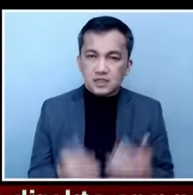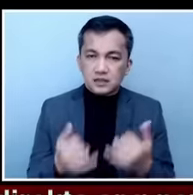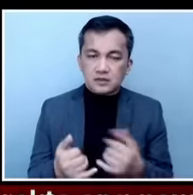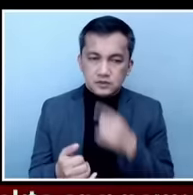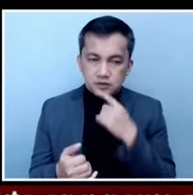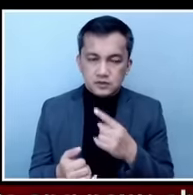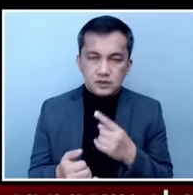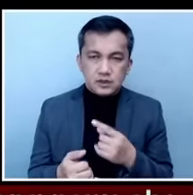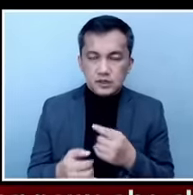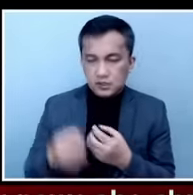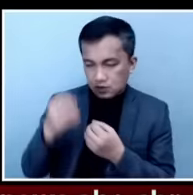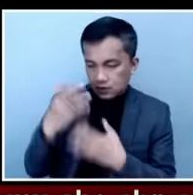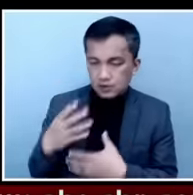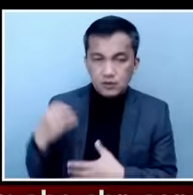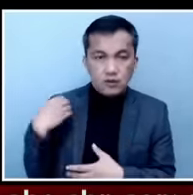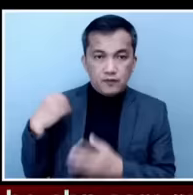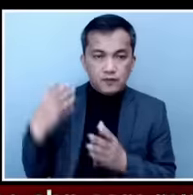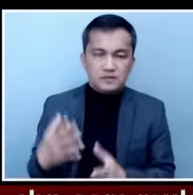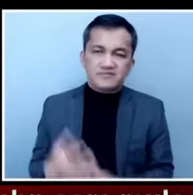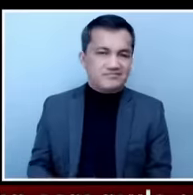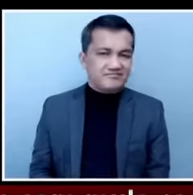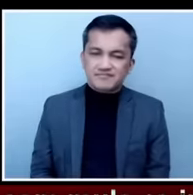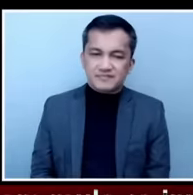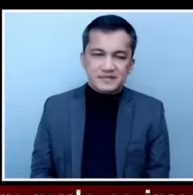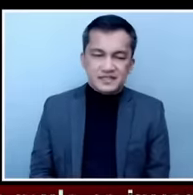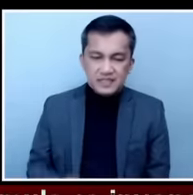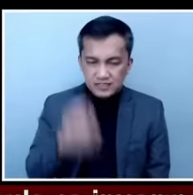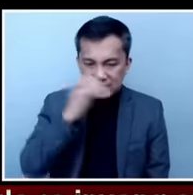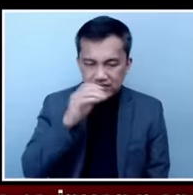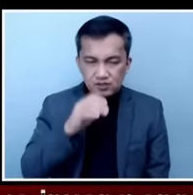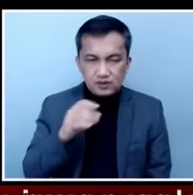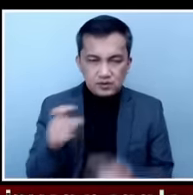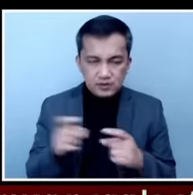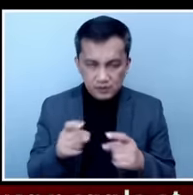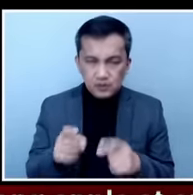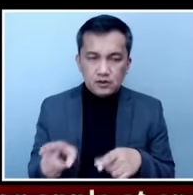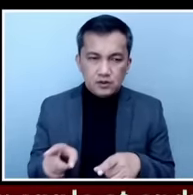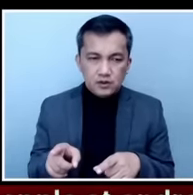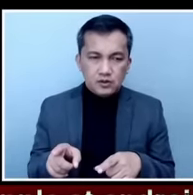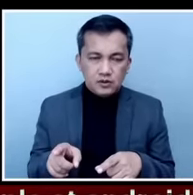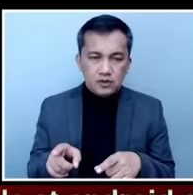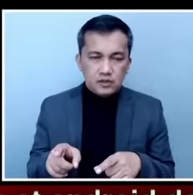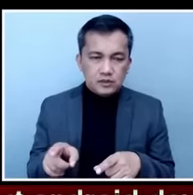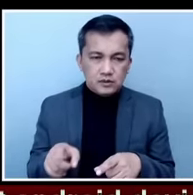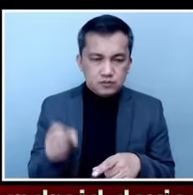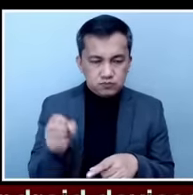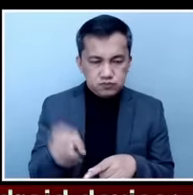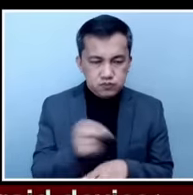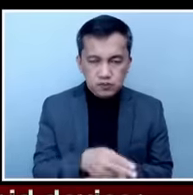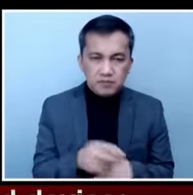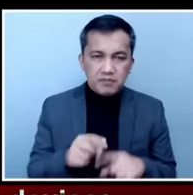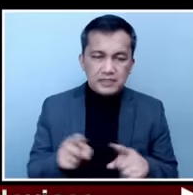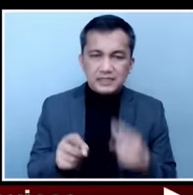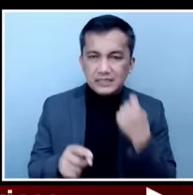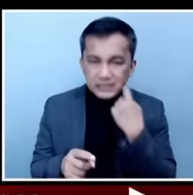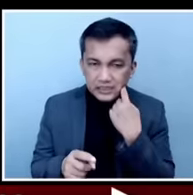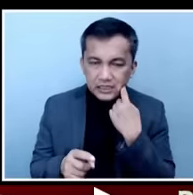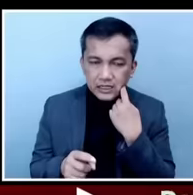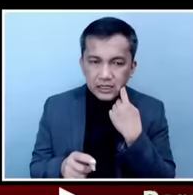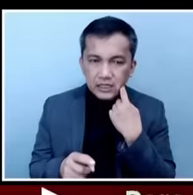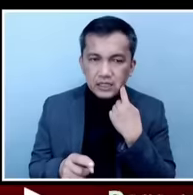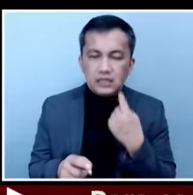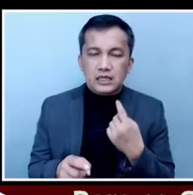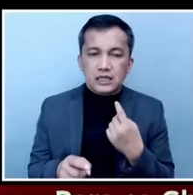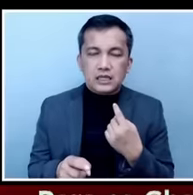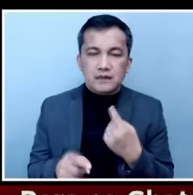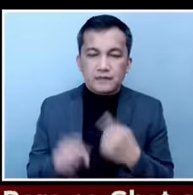ng information officer na search and rescue operation pa rin ang kanina ipinatutupad. Pero kaninang bandang alas